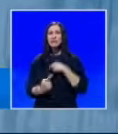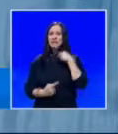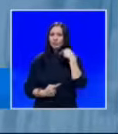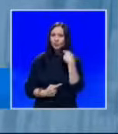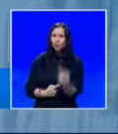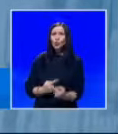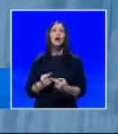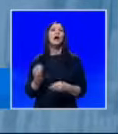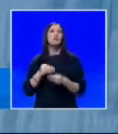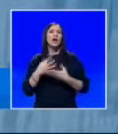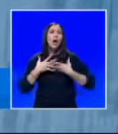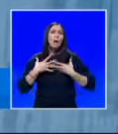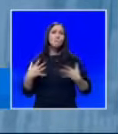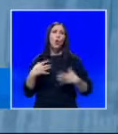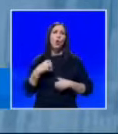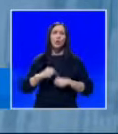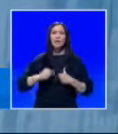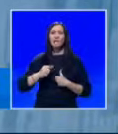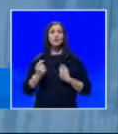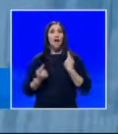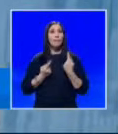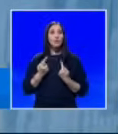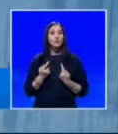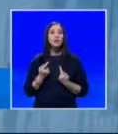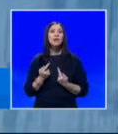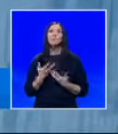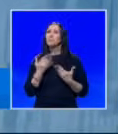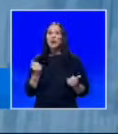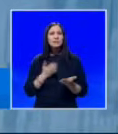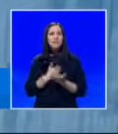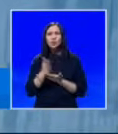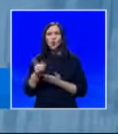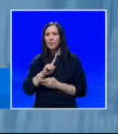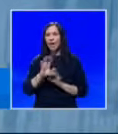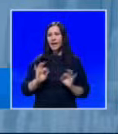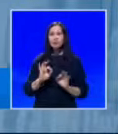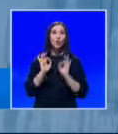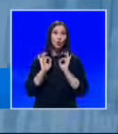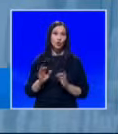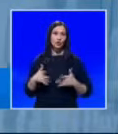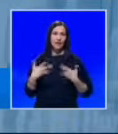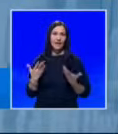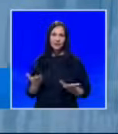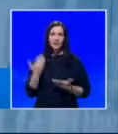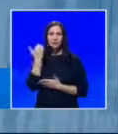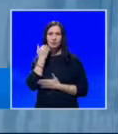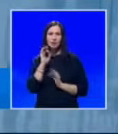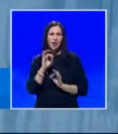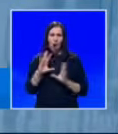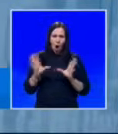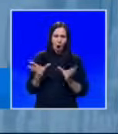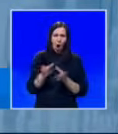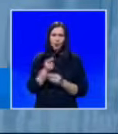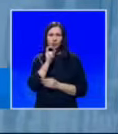вкараха голяма доза нервност и емоция, но тя е без посока. Не е много ясно какво точно се иска. Използват се такива